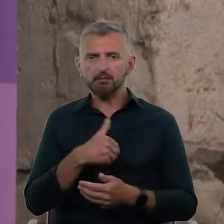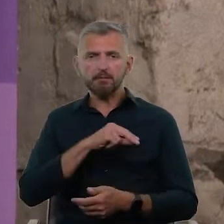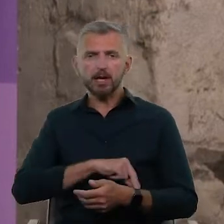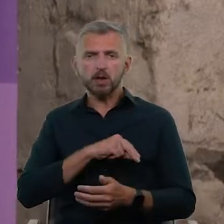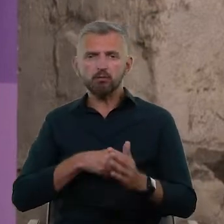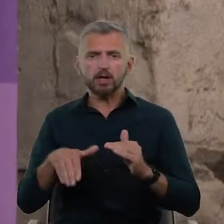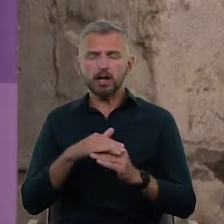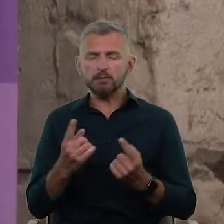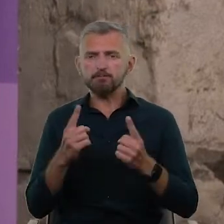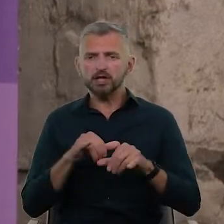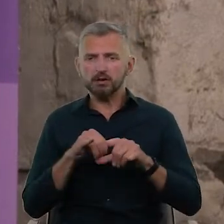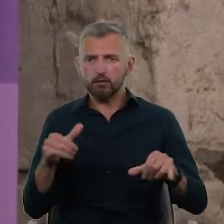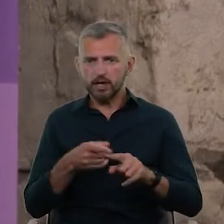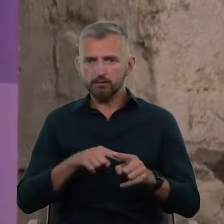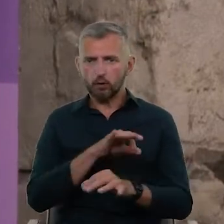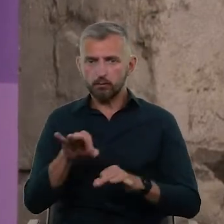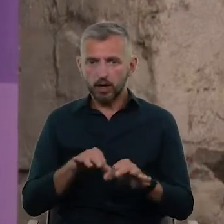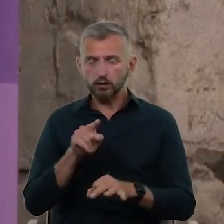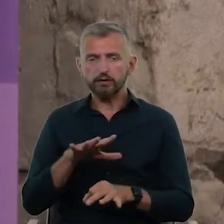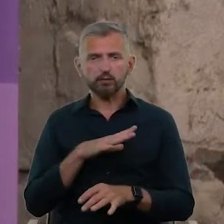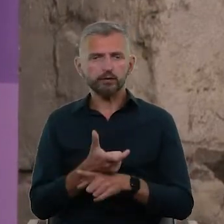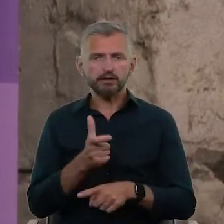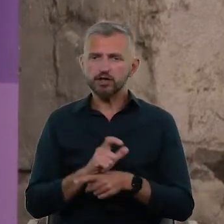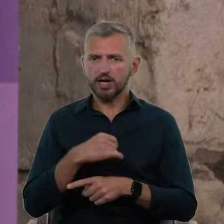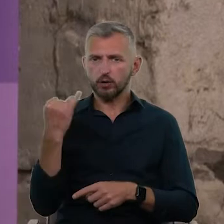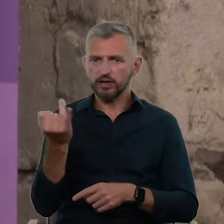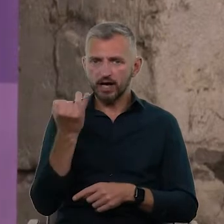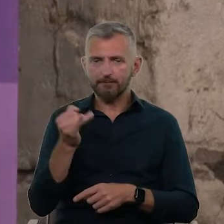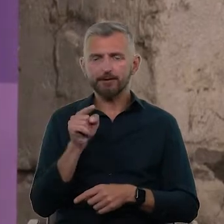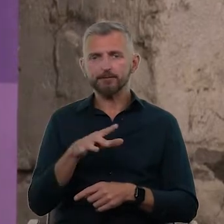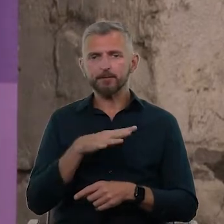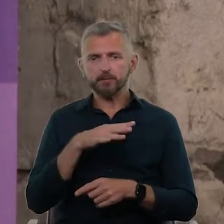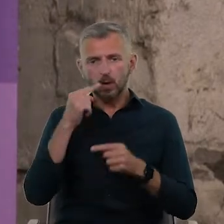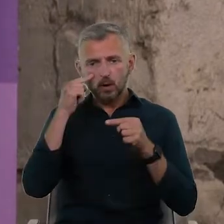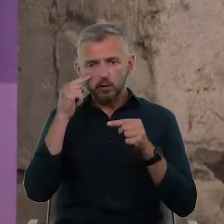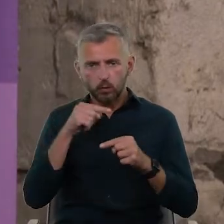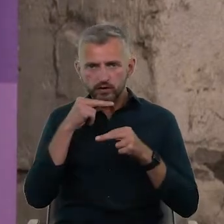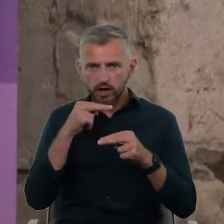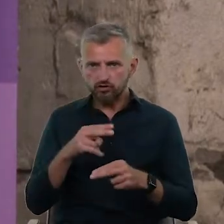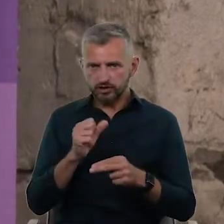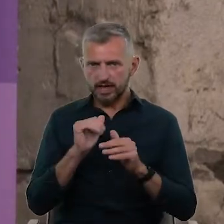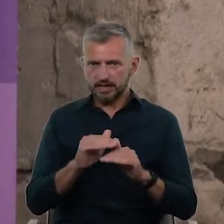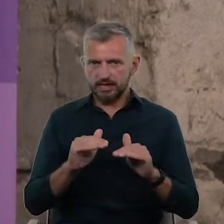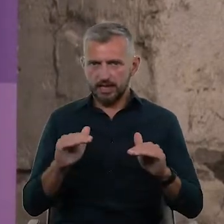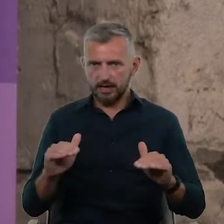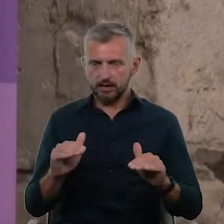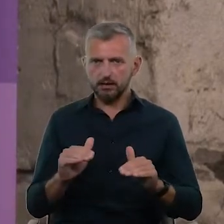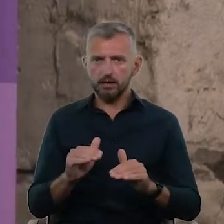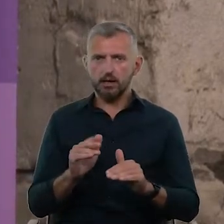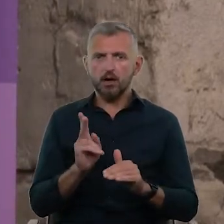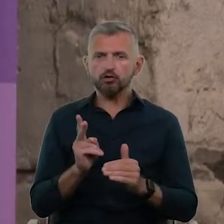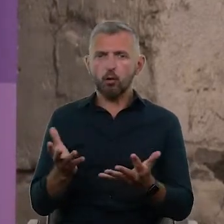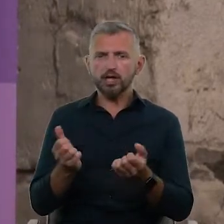над масштабуванням цього проєкту. Він був надзвичайно цікавий, він був зосереджений на дітей, які